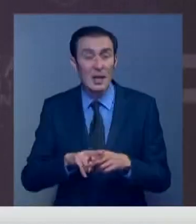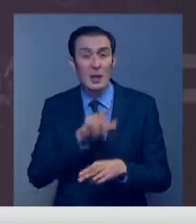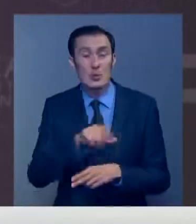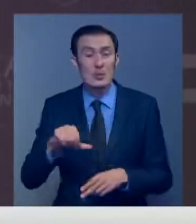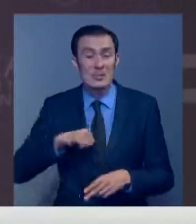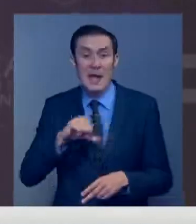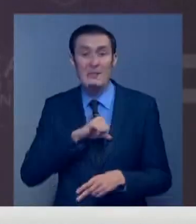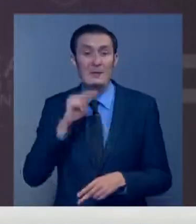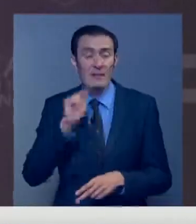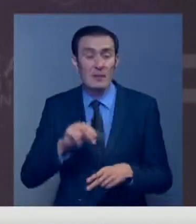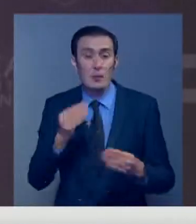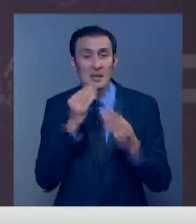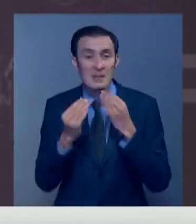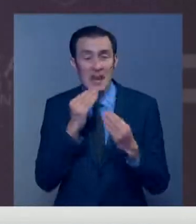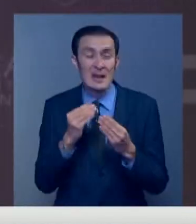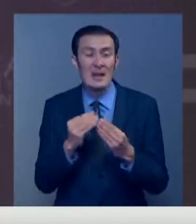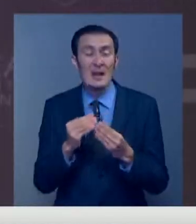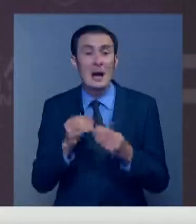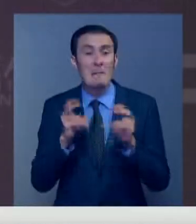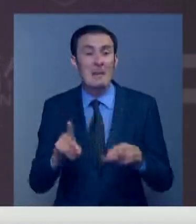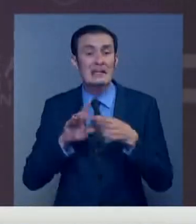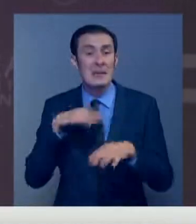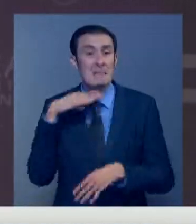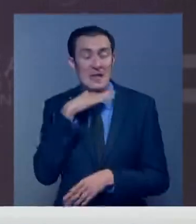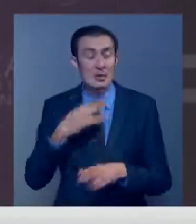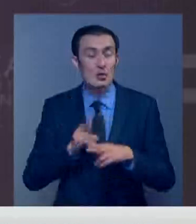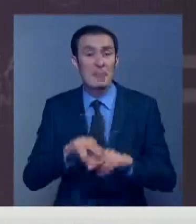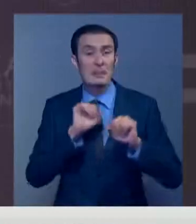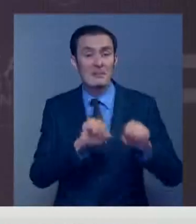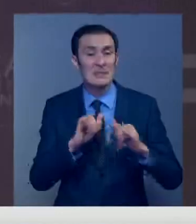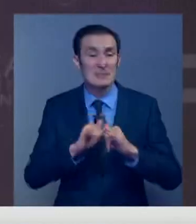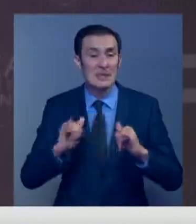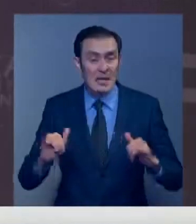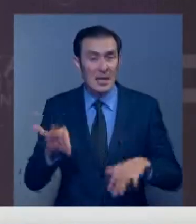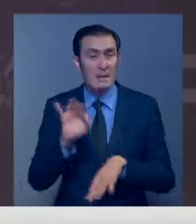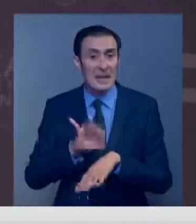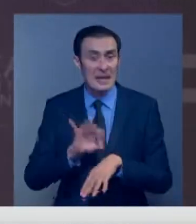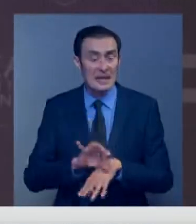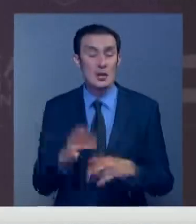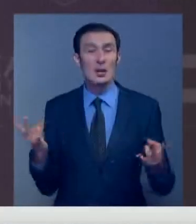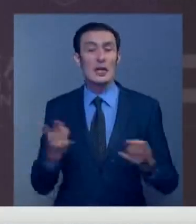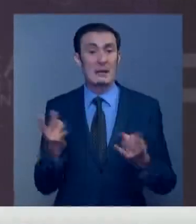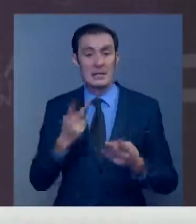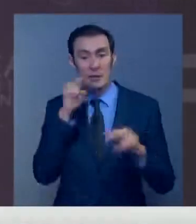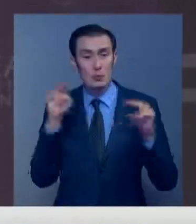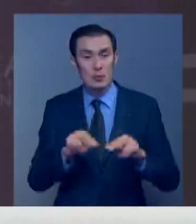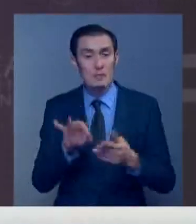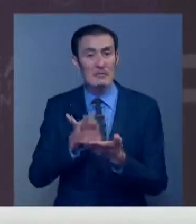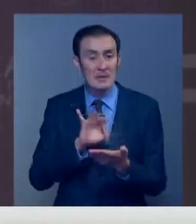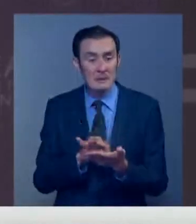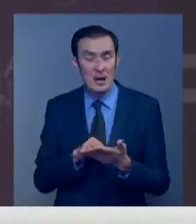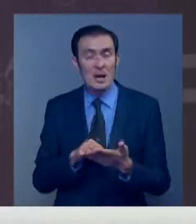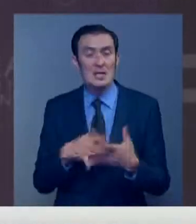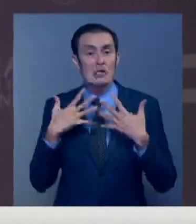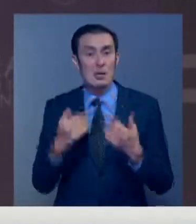открыло через употребление диких животных. Поэтому для того, чтобы предотвратить распространение болезней, необходимо соблюдать принцип «одно